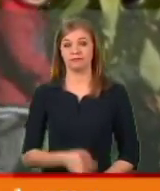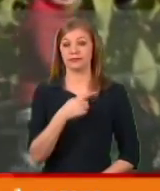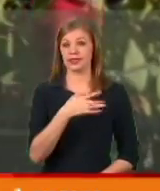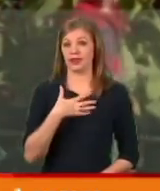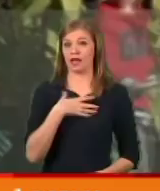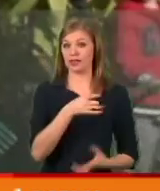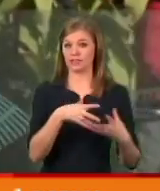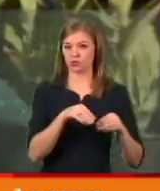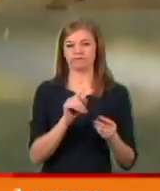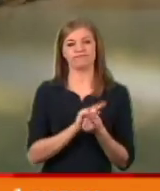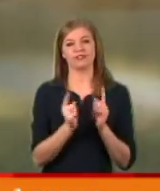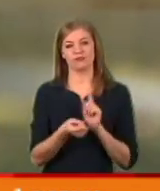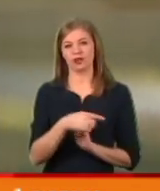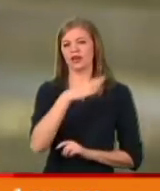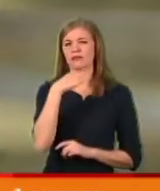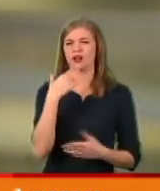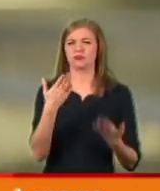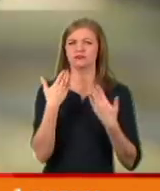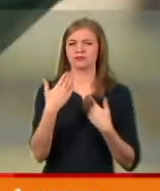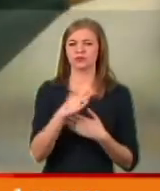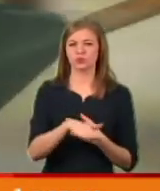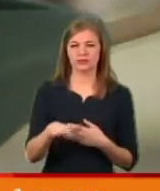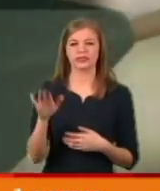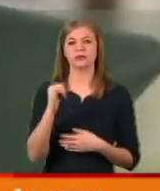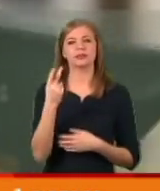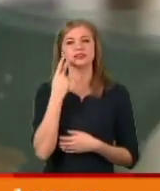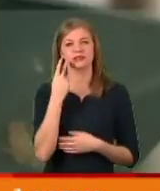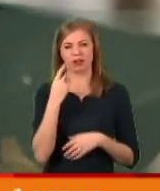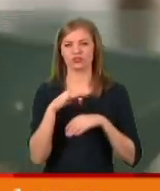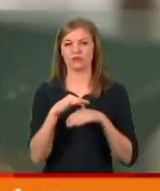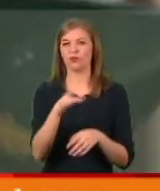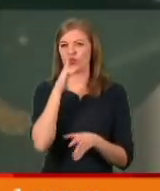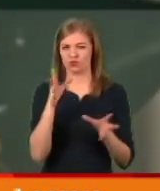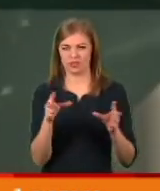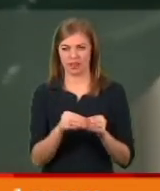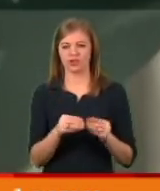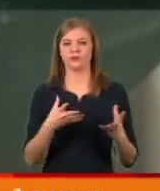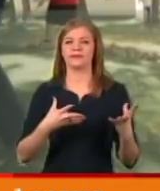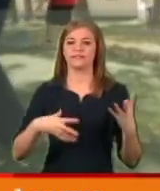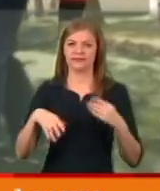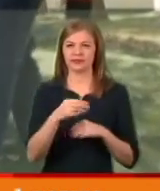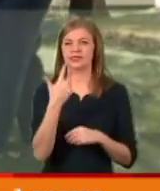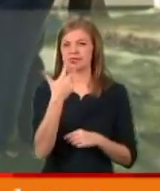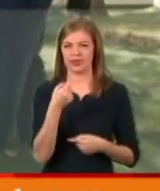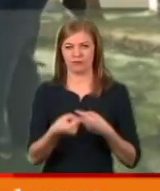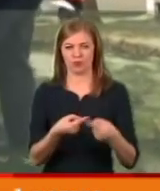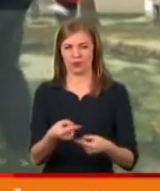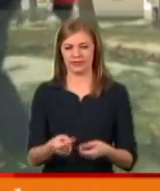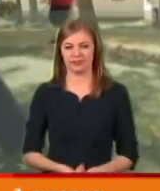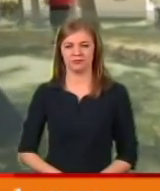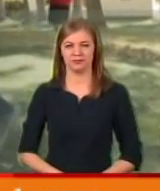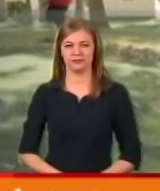Канадські ж родичі, навпаки, багато спілкуються з дітьми і завжди проводять час разом. Усі три покоління.